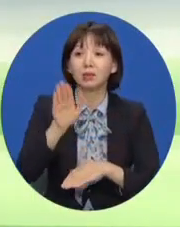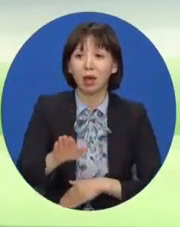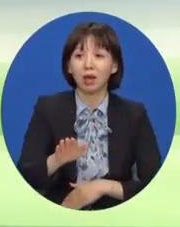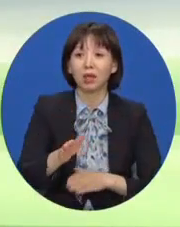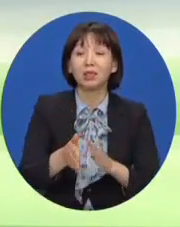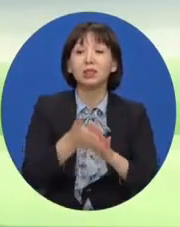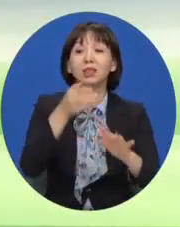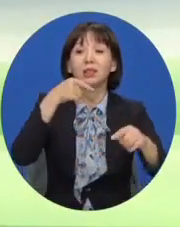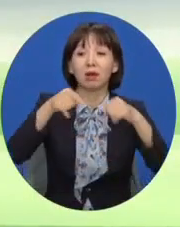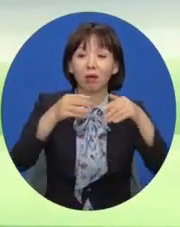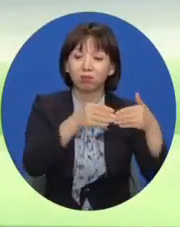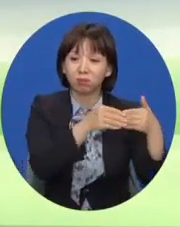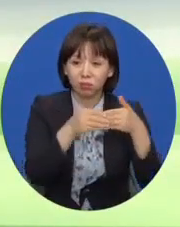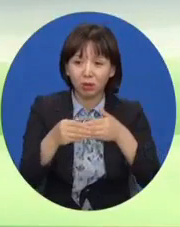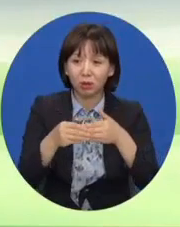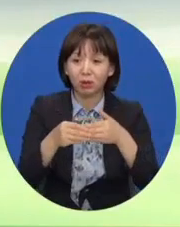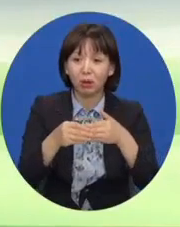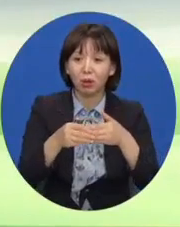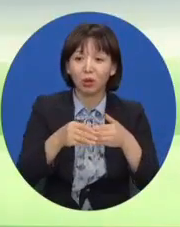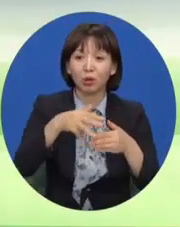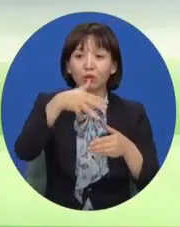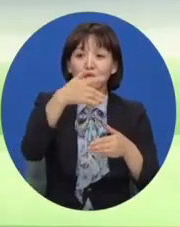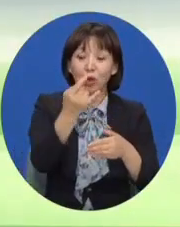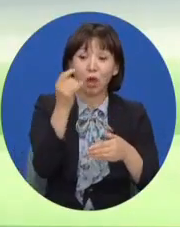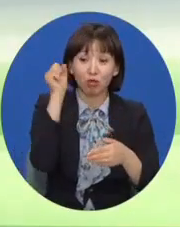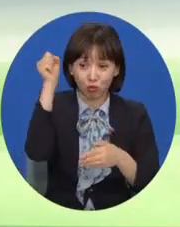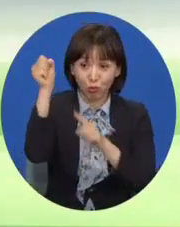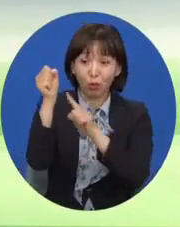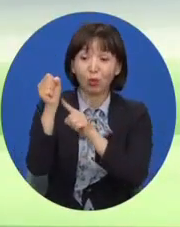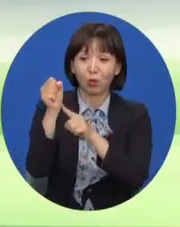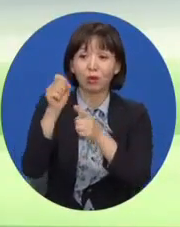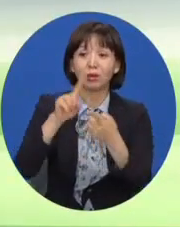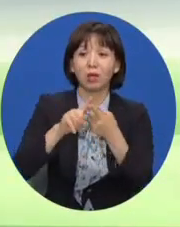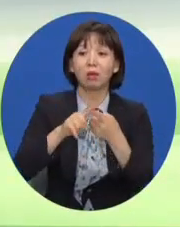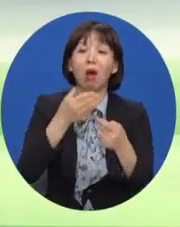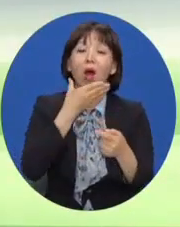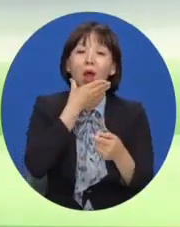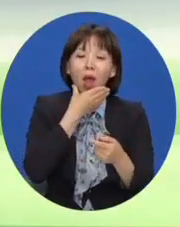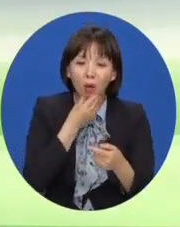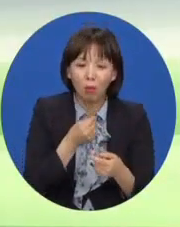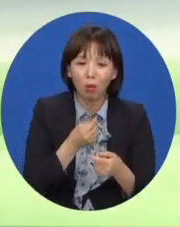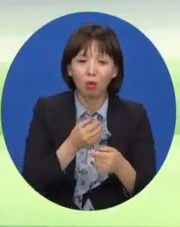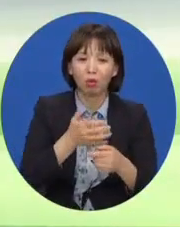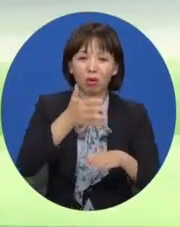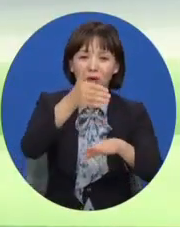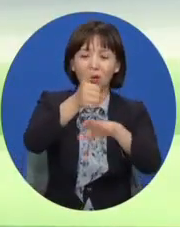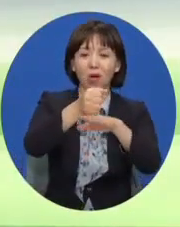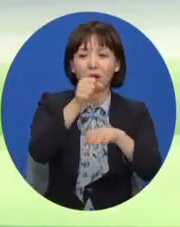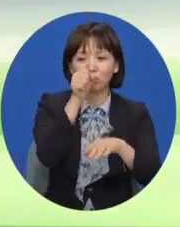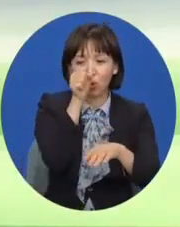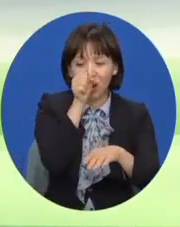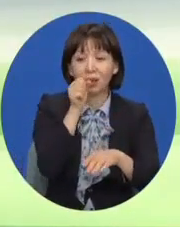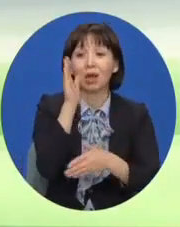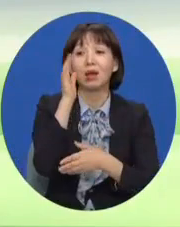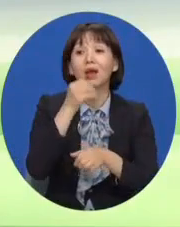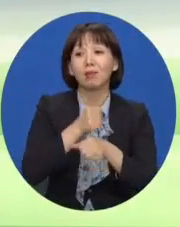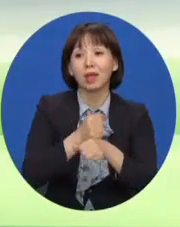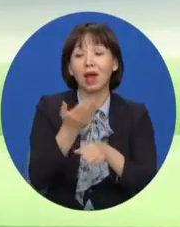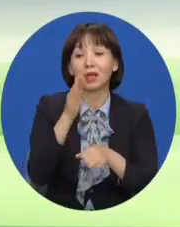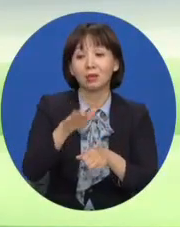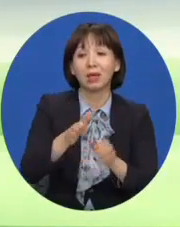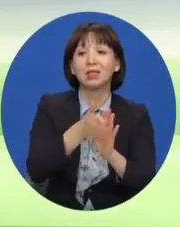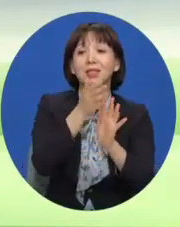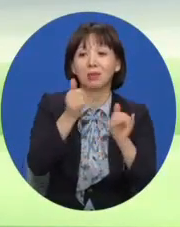시정을 이끌었던 이 자리에 계시는 최 후보께서는 행복했다, 아주 성과가 좋았다고 얘기합니다. 그러나 우리